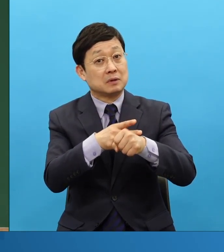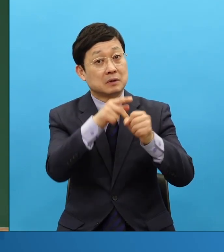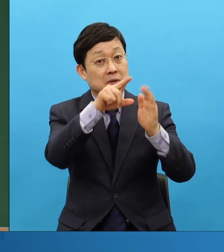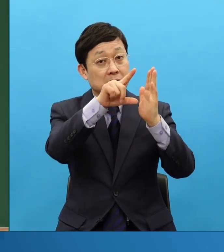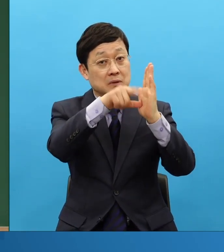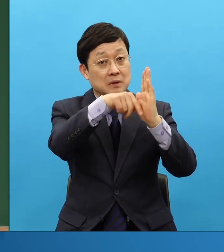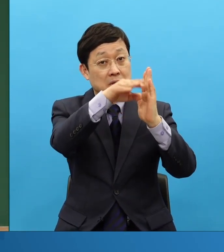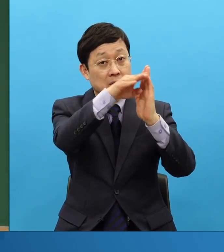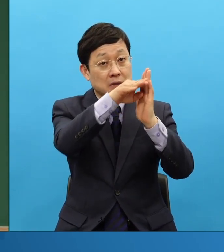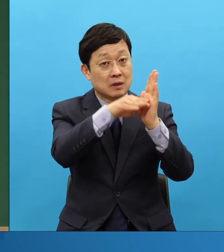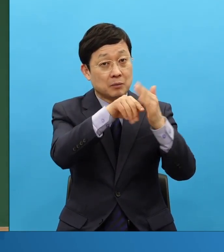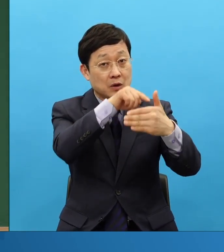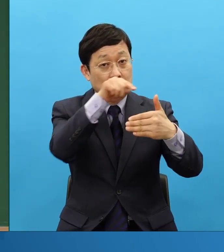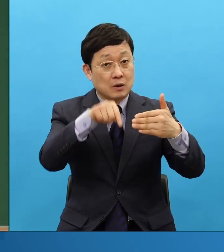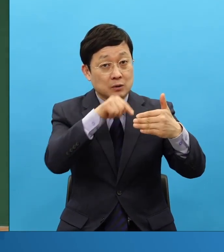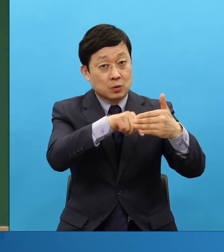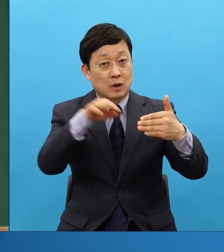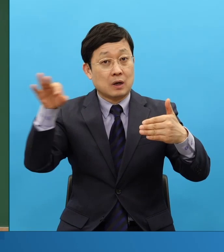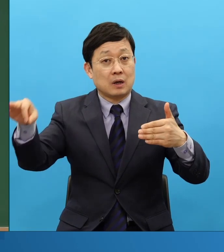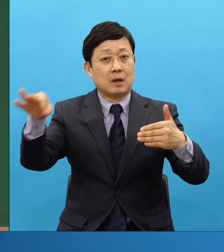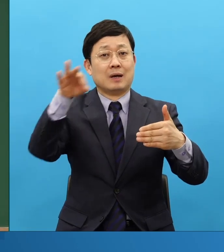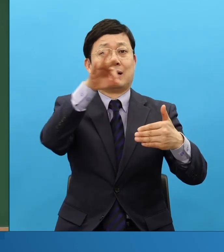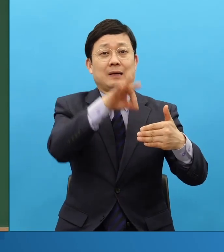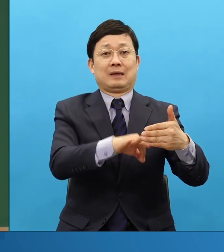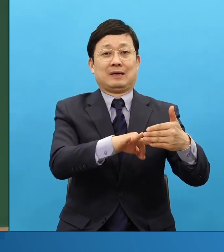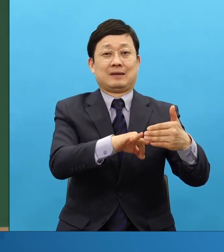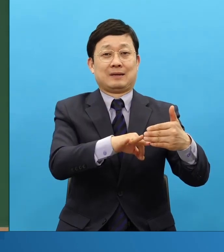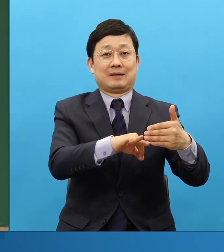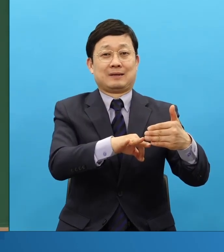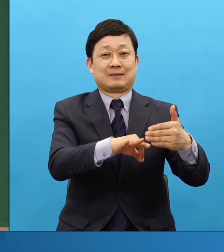바울의 시간표예요. But it was also Paul's time schedule.